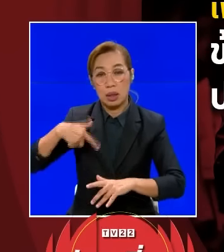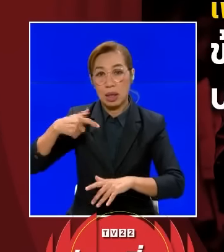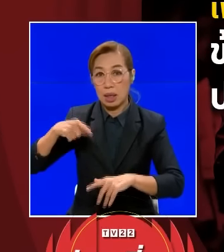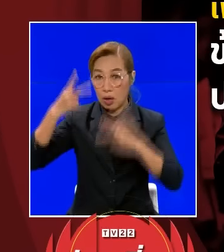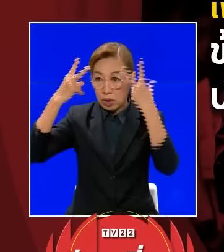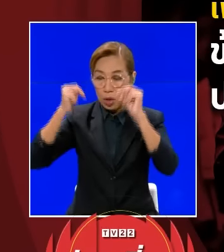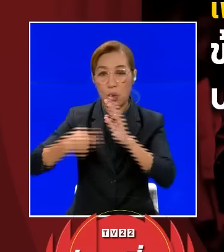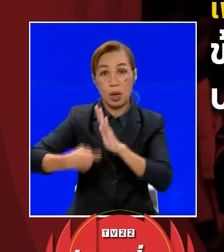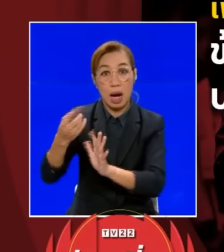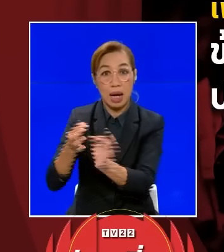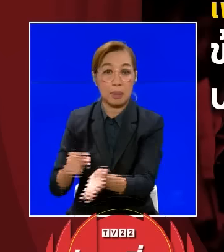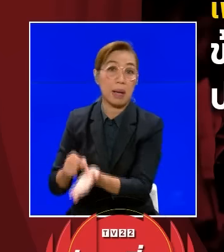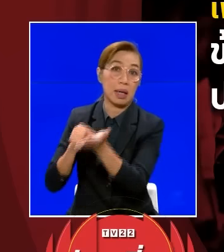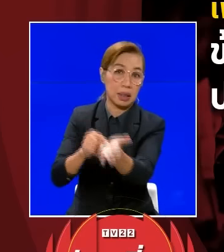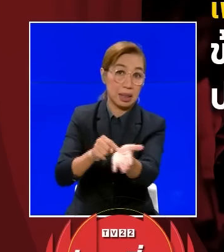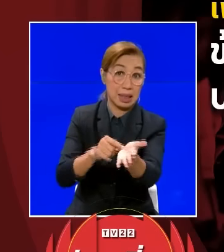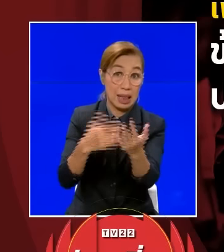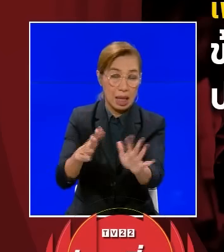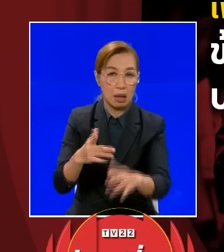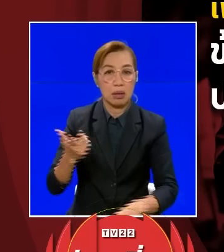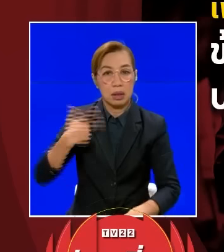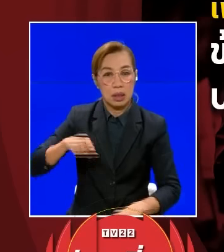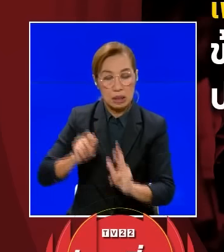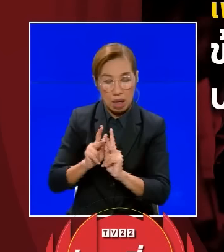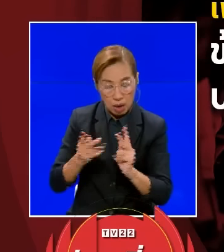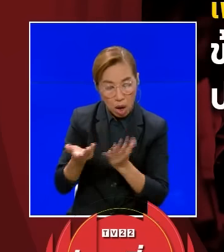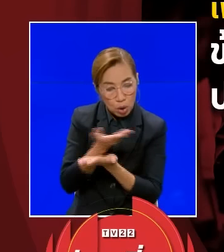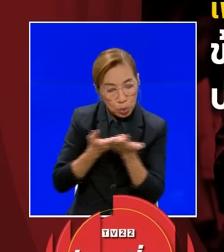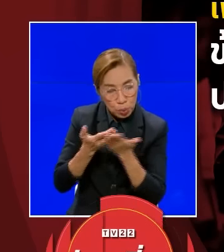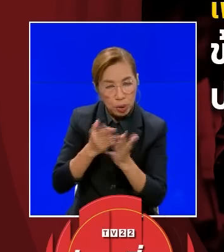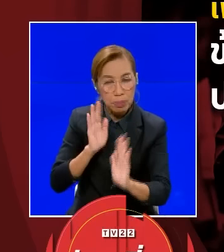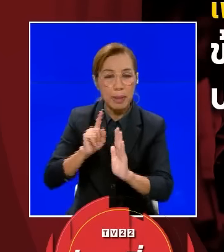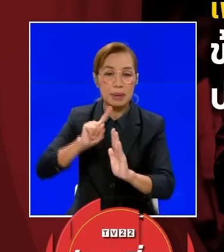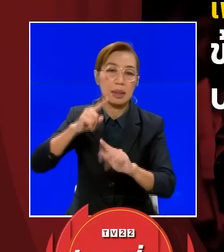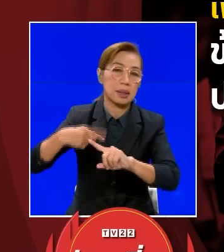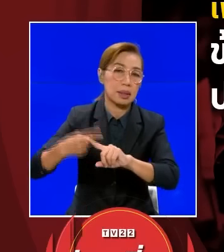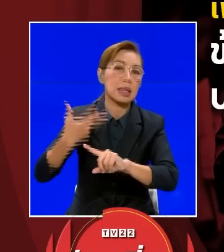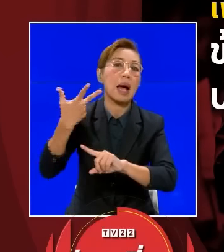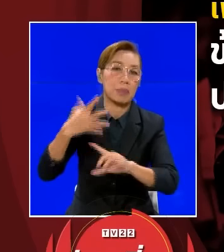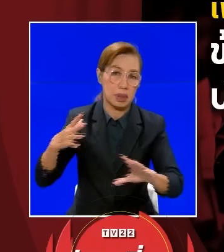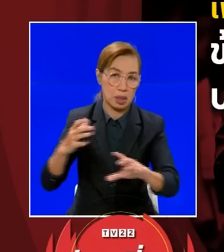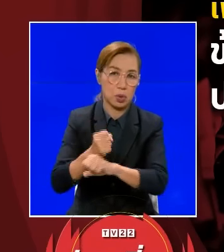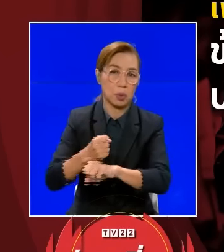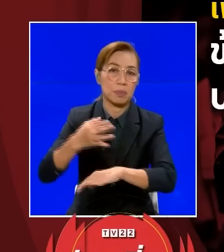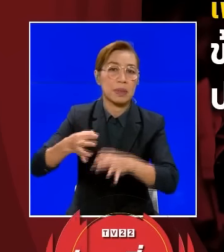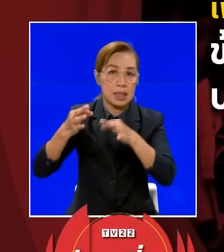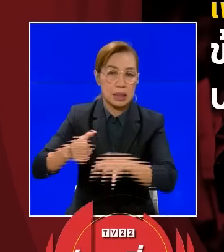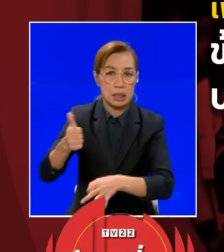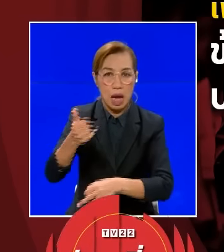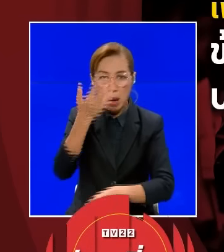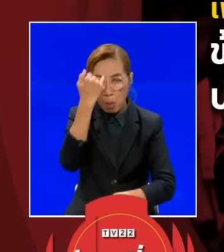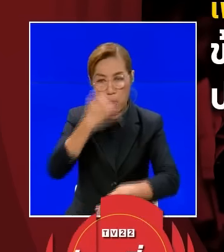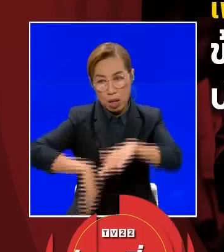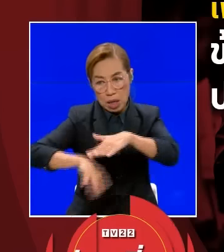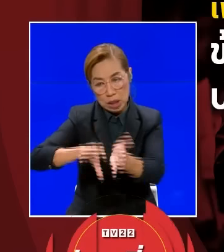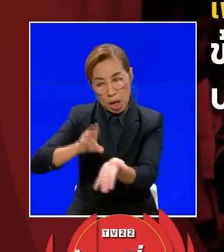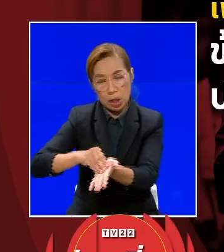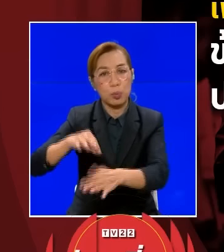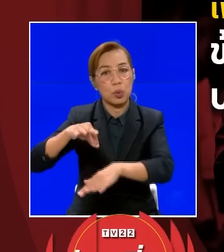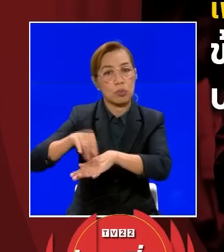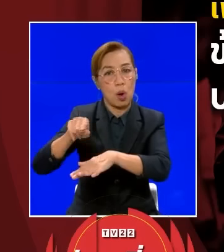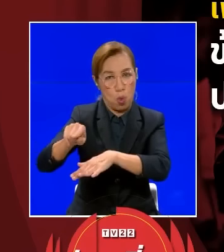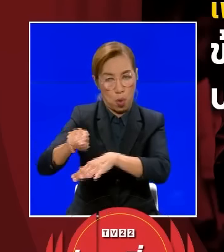ำวินิจฉัยเพราะว่าไม่ใช่คดีที่สลับซับซ้อนอะไรข้อเท็จจริงก็มีพยานหลักฐานในคดีปรากฏอยู่ในตำแหน่งค่อนข้างครบอยู่